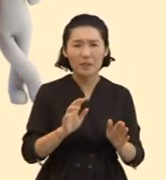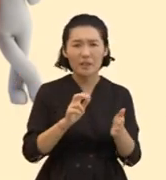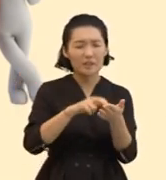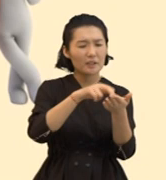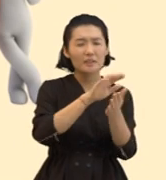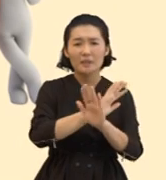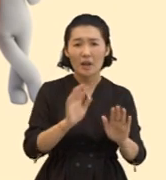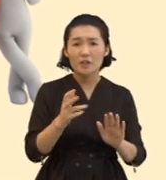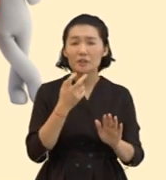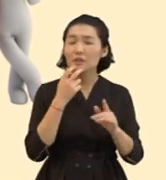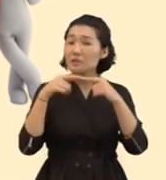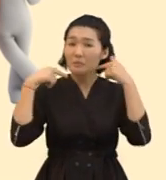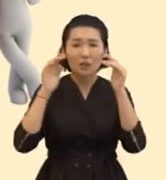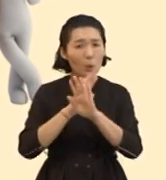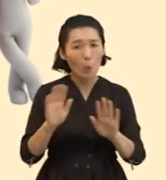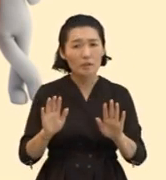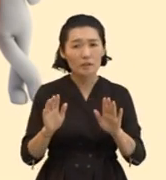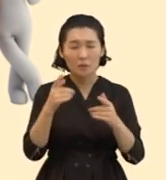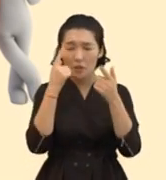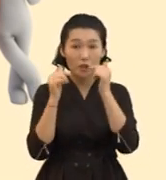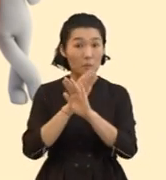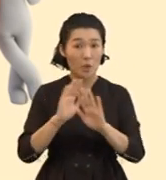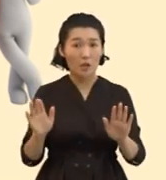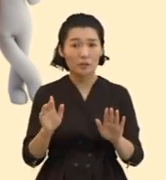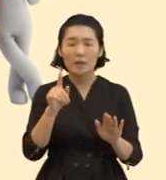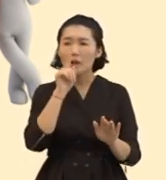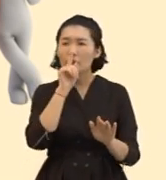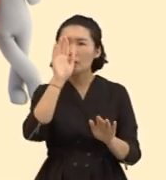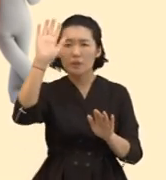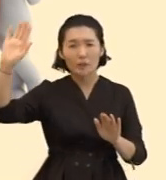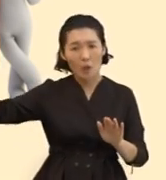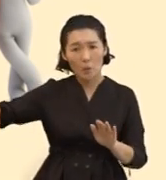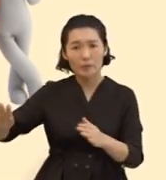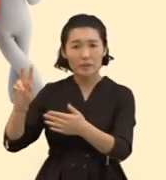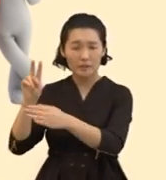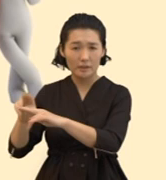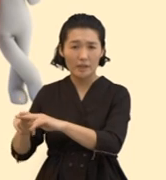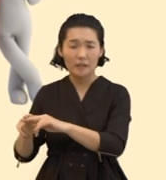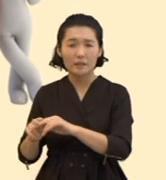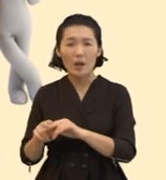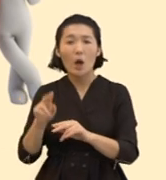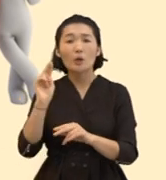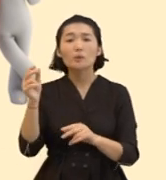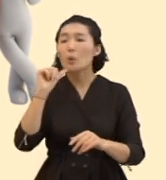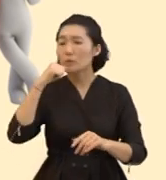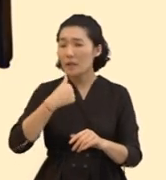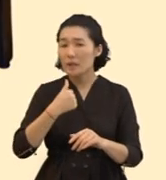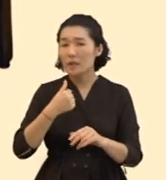смеется и не плачет тихо у стены стоит кто устал присесть велит догадались